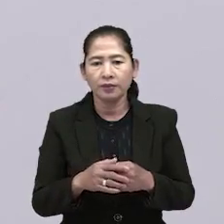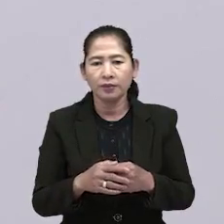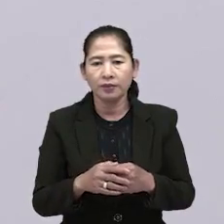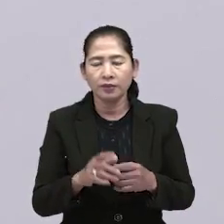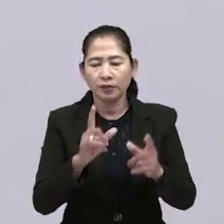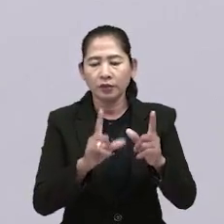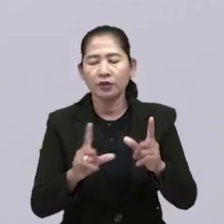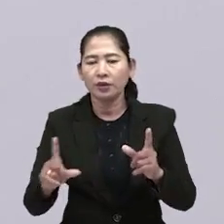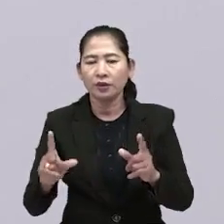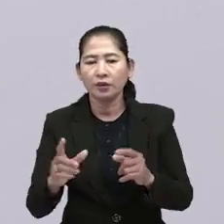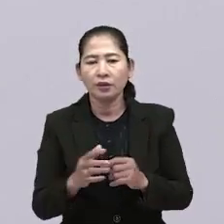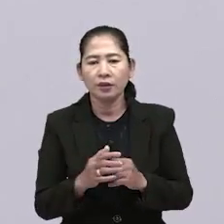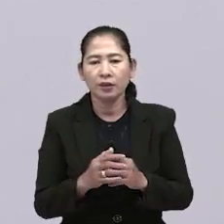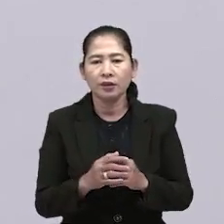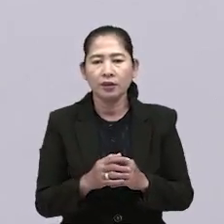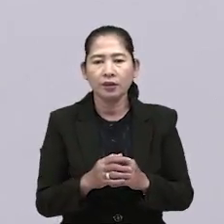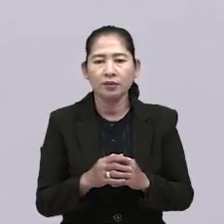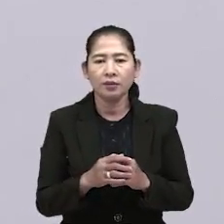ងខ្ញុំជួននឹងអីកូន